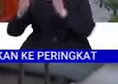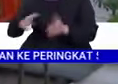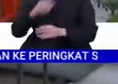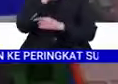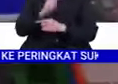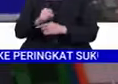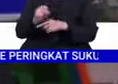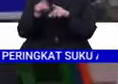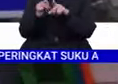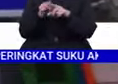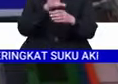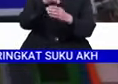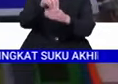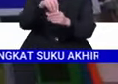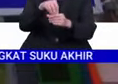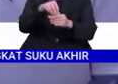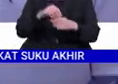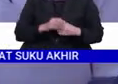yang terlibat